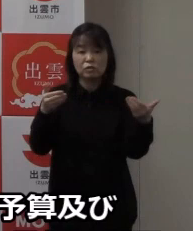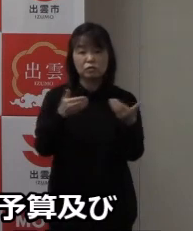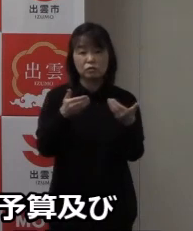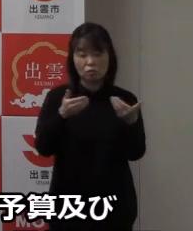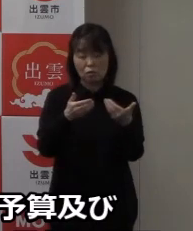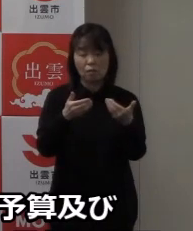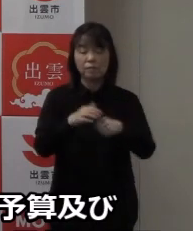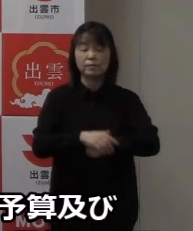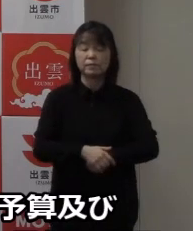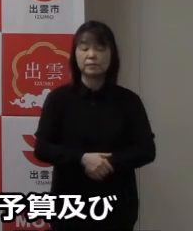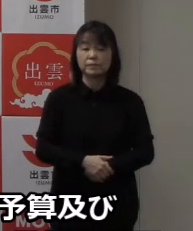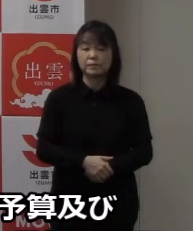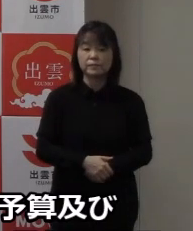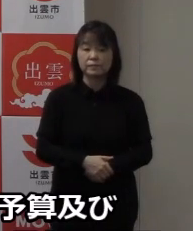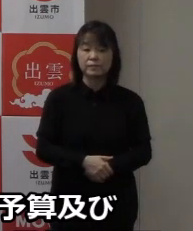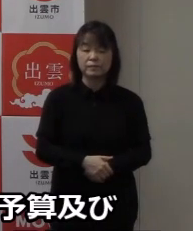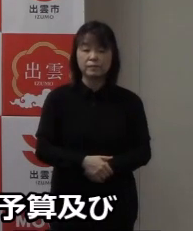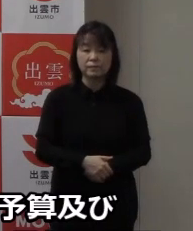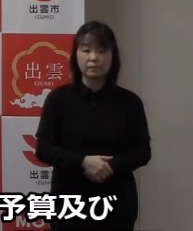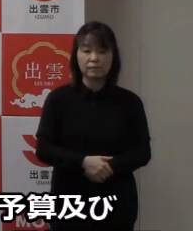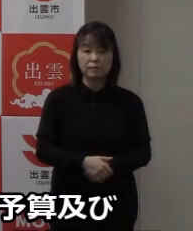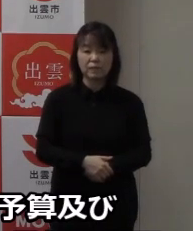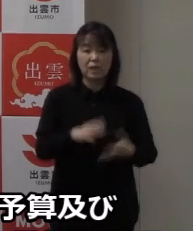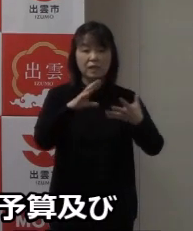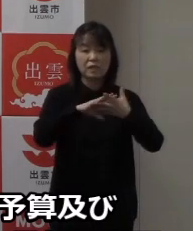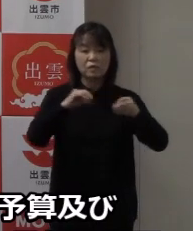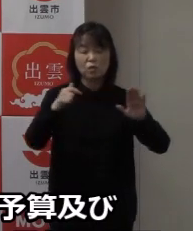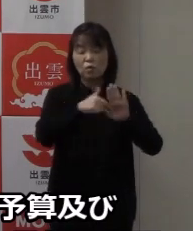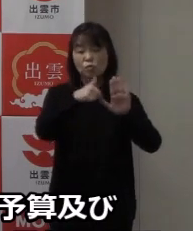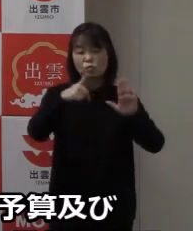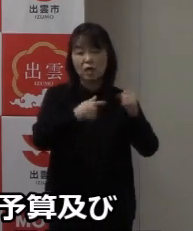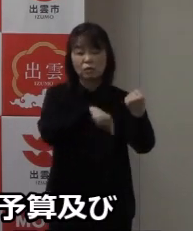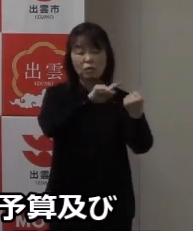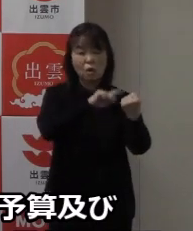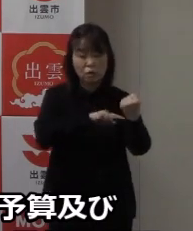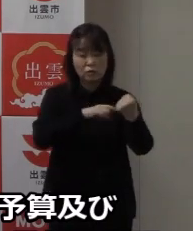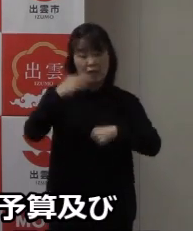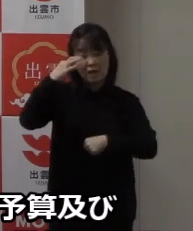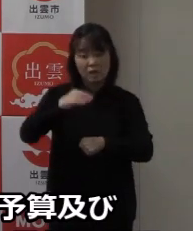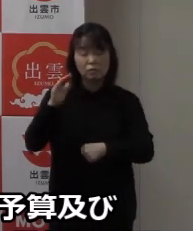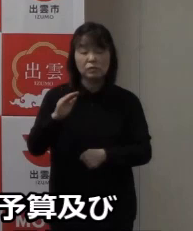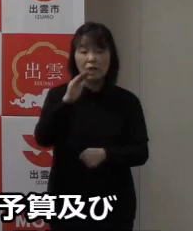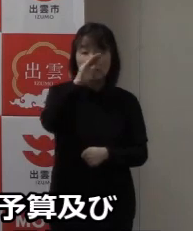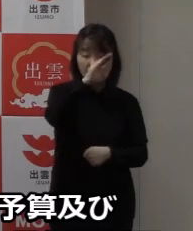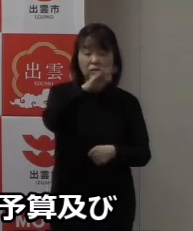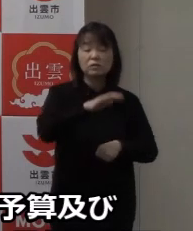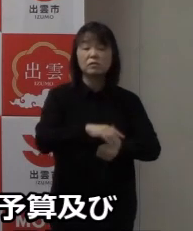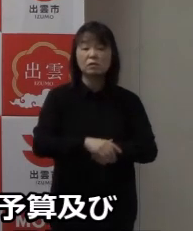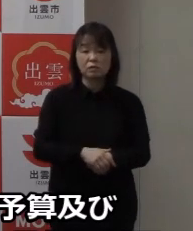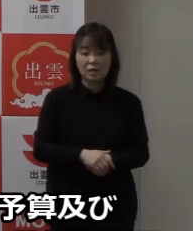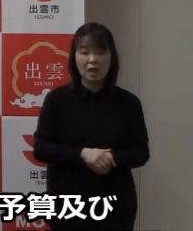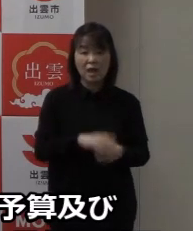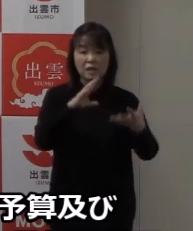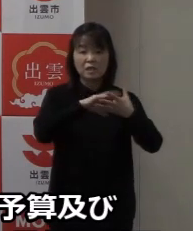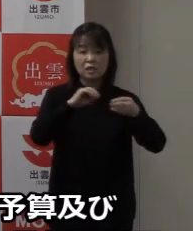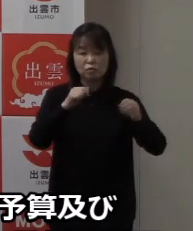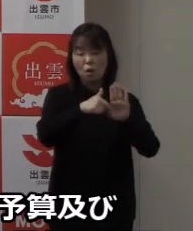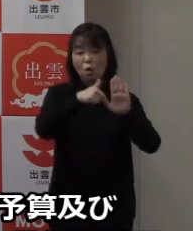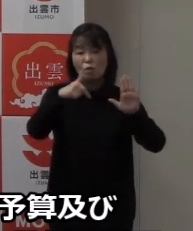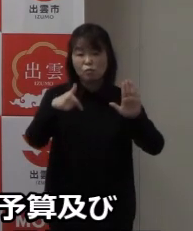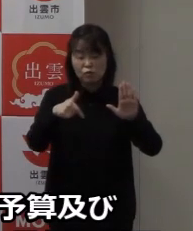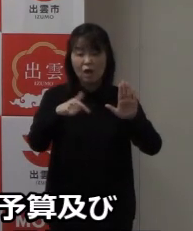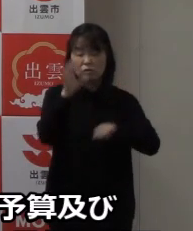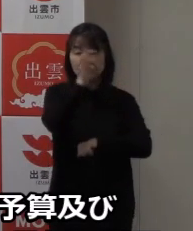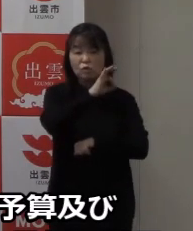。次に出雲のブランド力で価値を高めるということで、出雲のブランド商品の認定事業、特産品の開